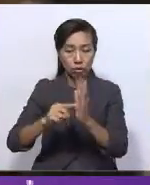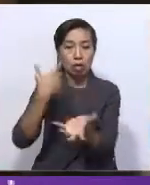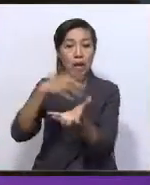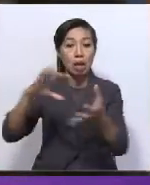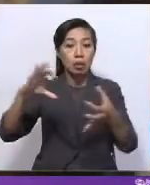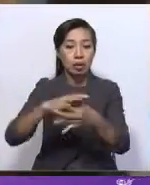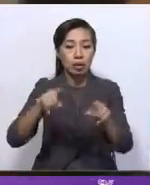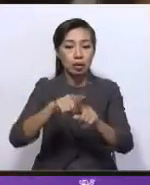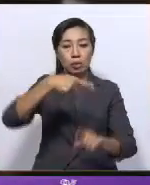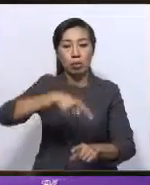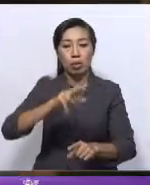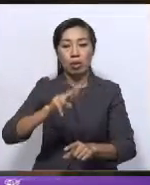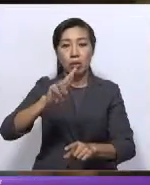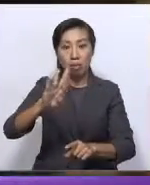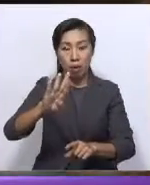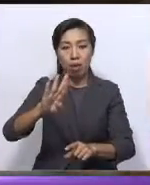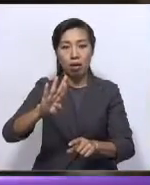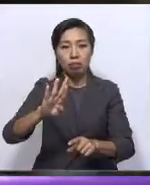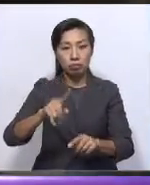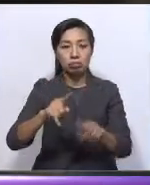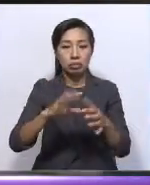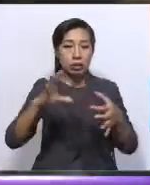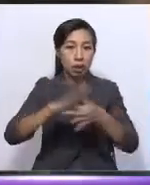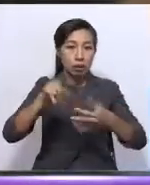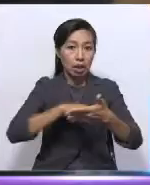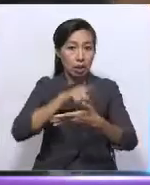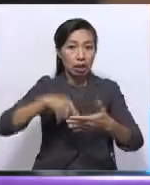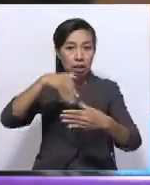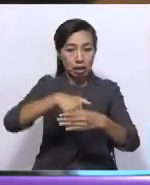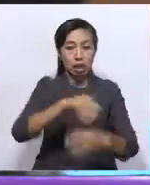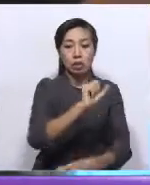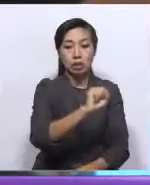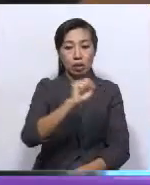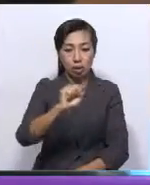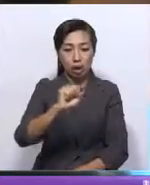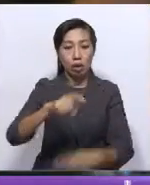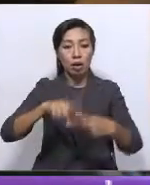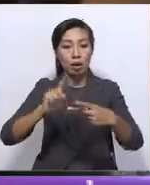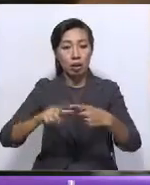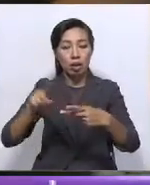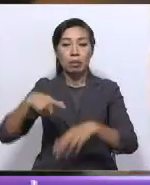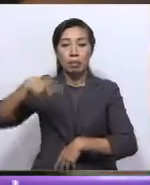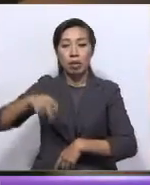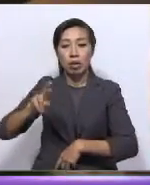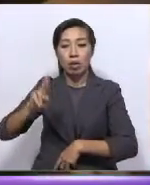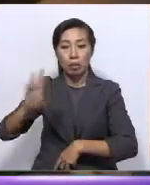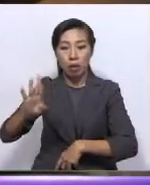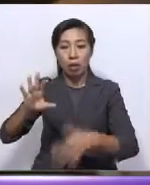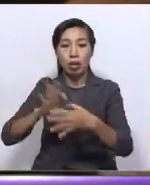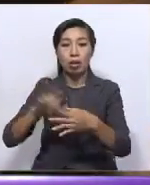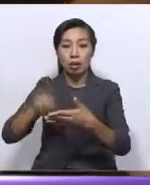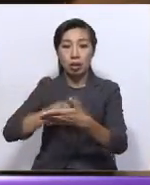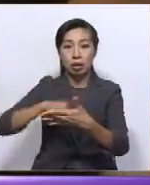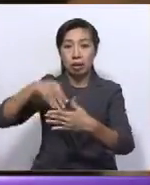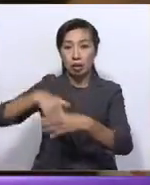งการพิจารณาร่างพระราชบัญญัติประกอบรัฐธรรมนูญว่าด้วยการเลือกตั้งสมาชิกสภาผู้แทนราษฎรและร่างพระราชบัญญัติประกอบรัฐธรร